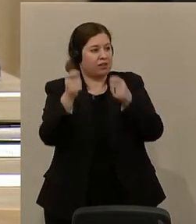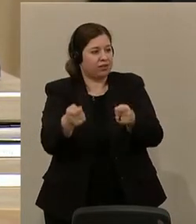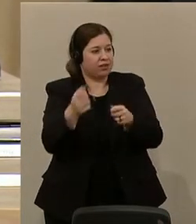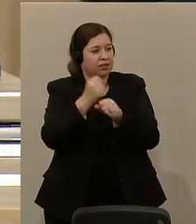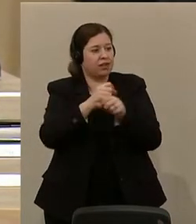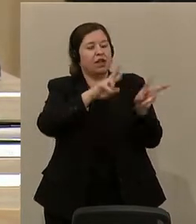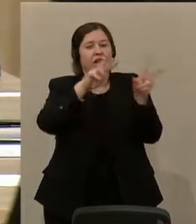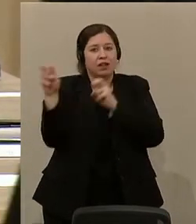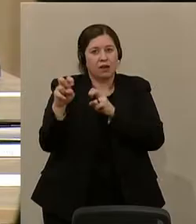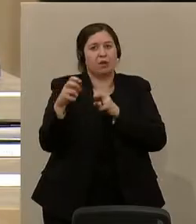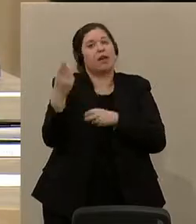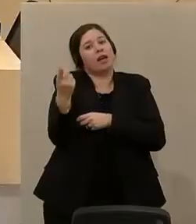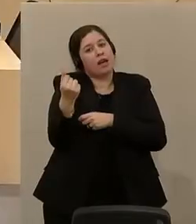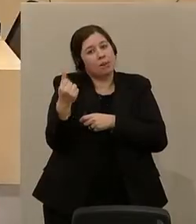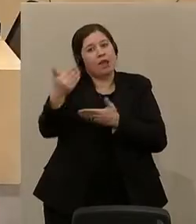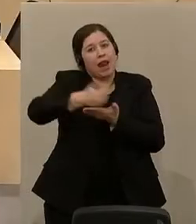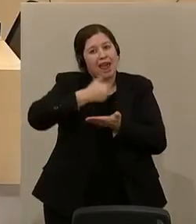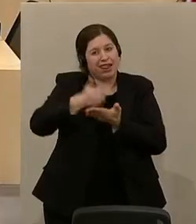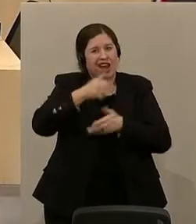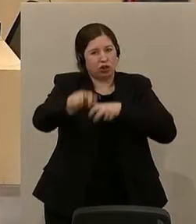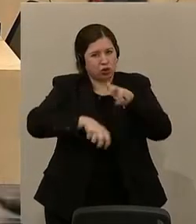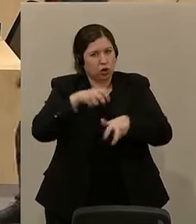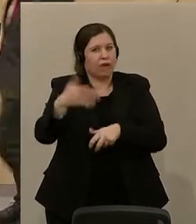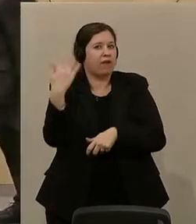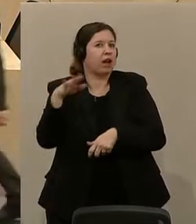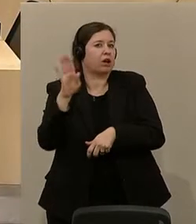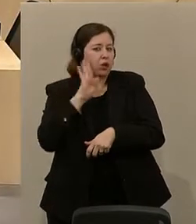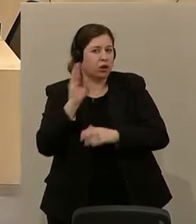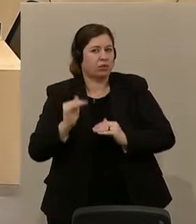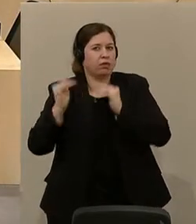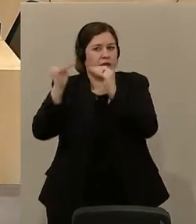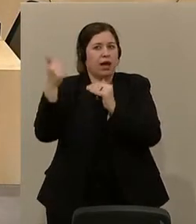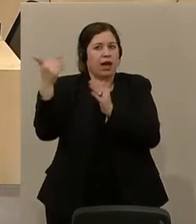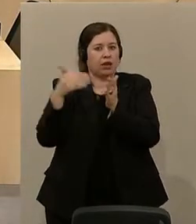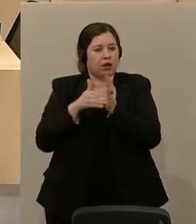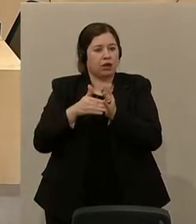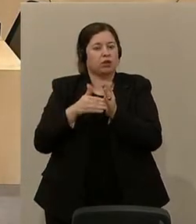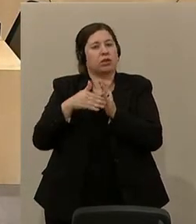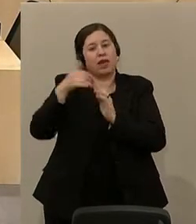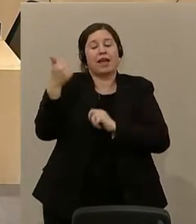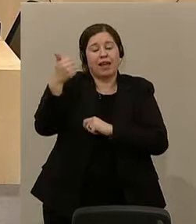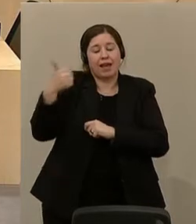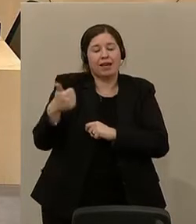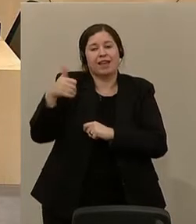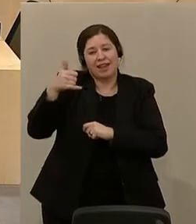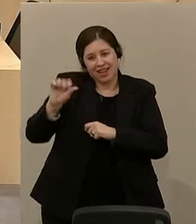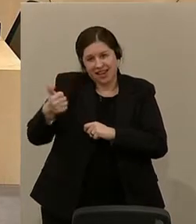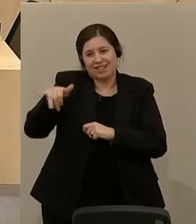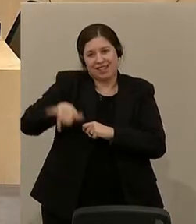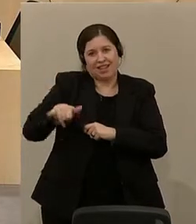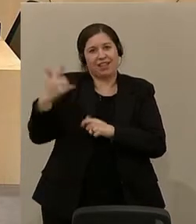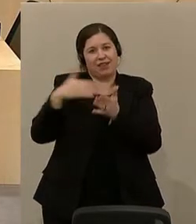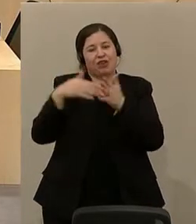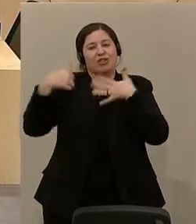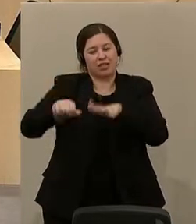kapitalertragssteuer wir haben gehört ist erhöht worden mit ersten jänner 20 16 um zweieinhalb prozent und warum ist das passiert